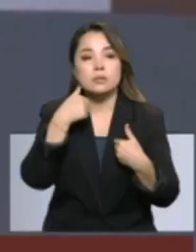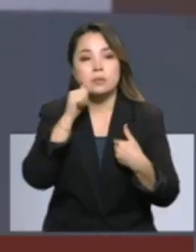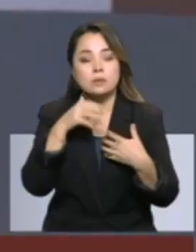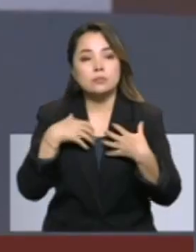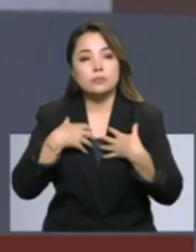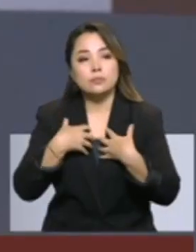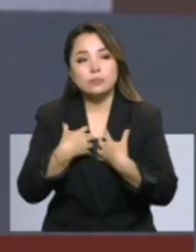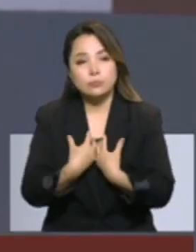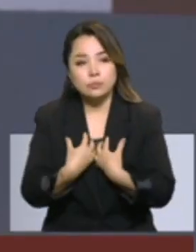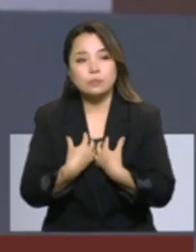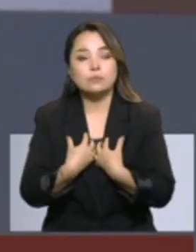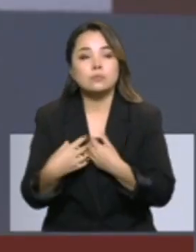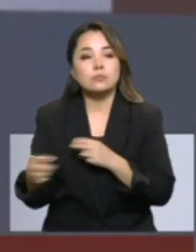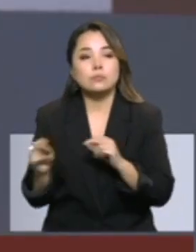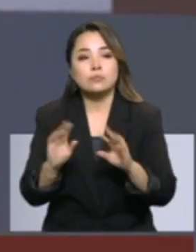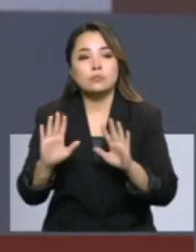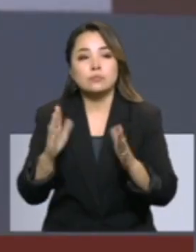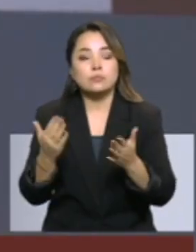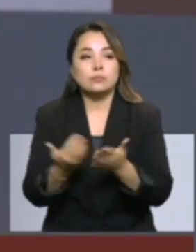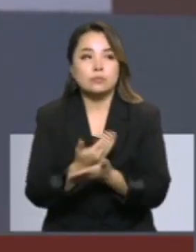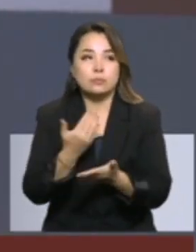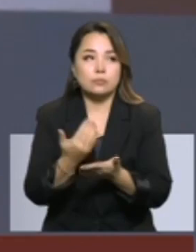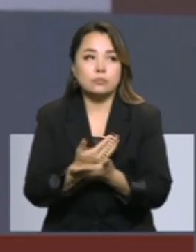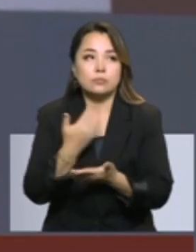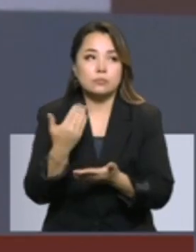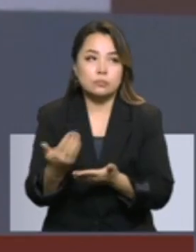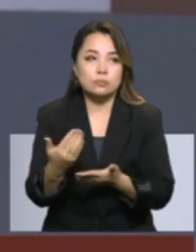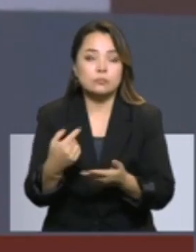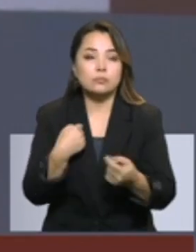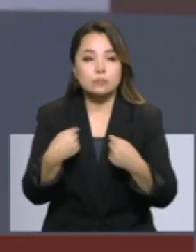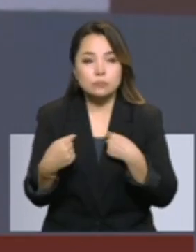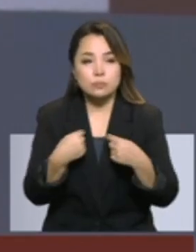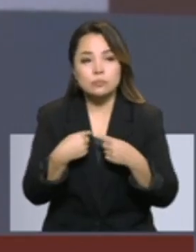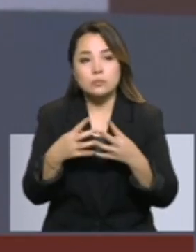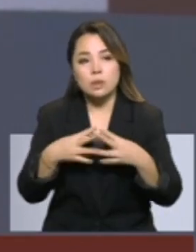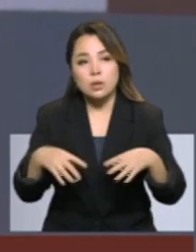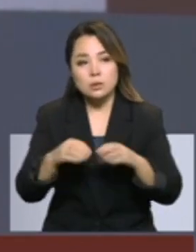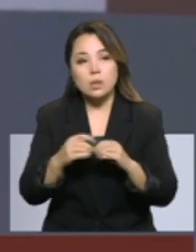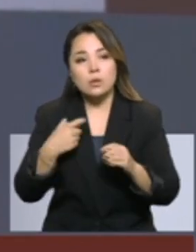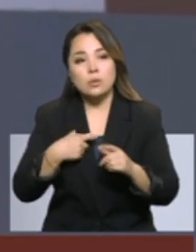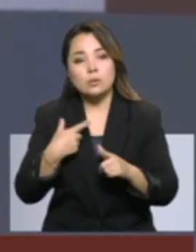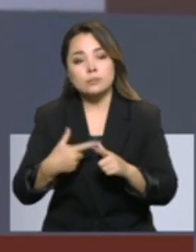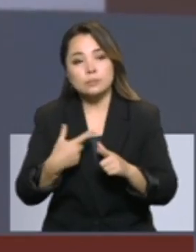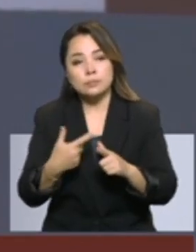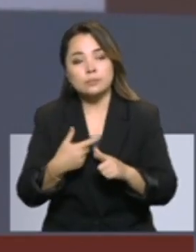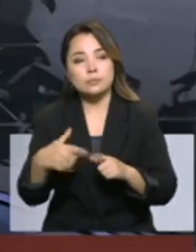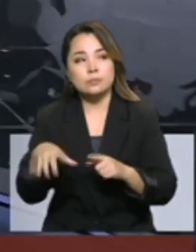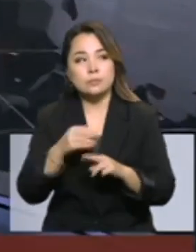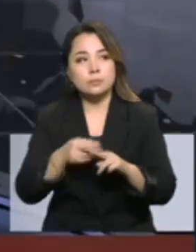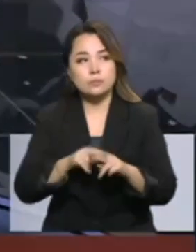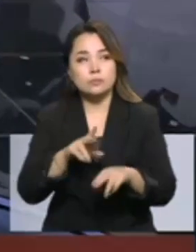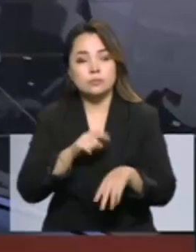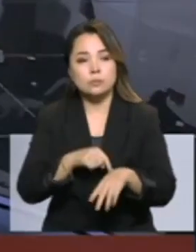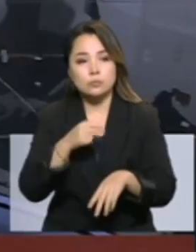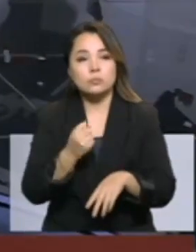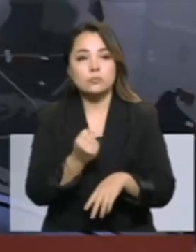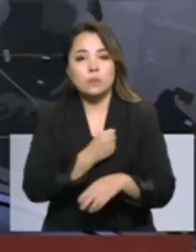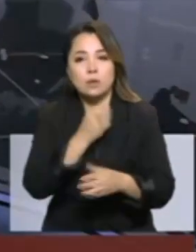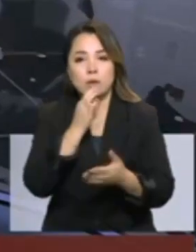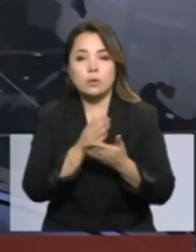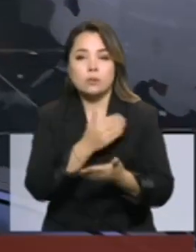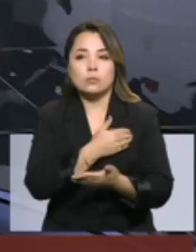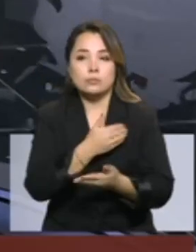қабырғаны қайыстыратын қайғылы оқиғаның зардап шеккен жанұяларға өзім атынан, министрліктің атынан көңіл айтқым келеді.